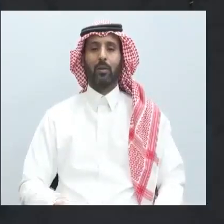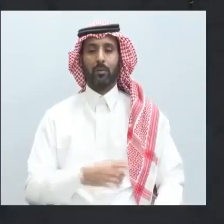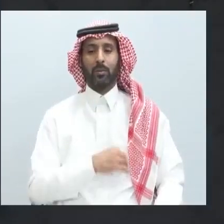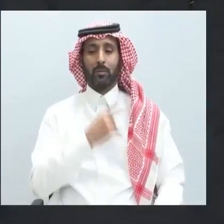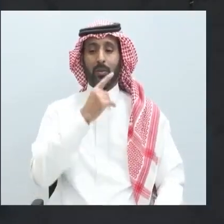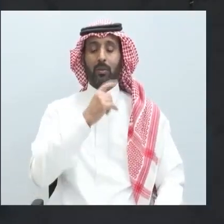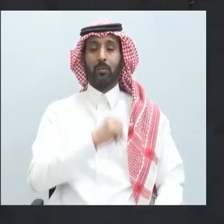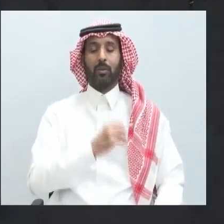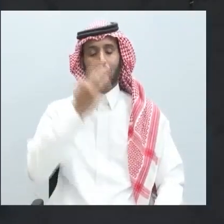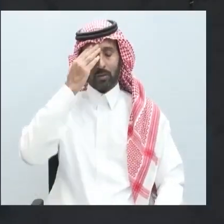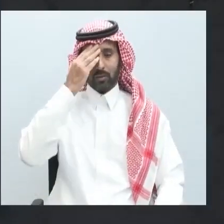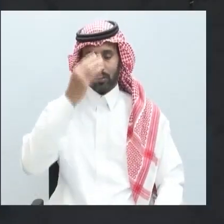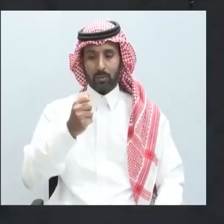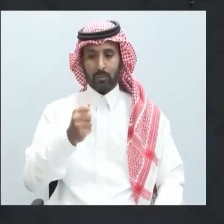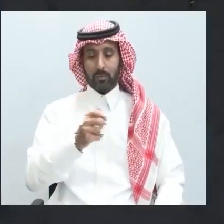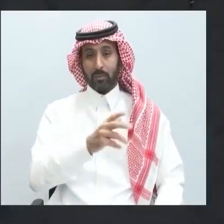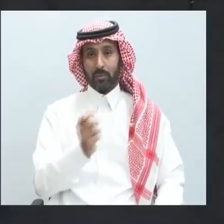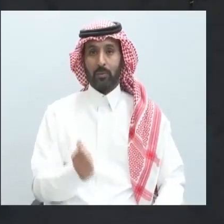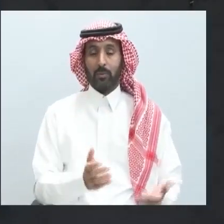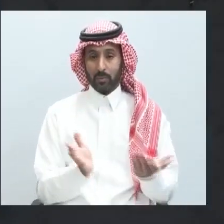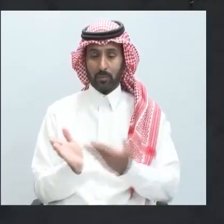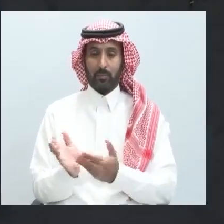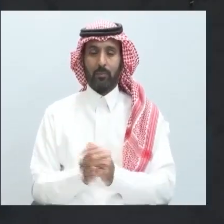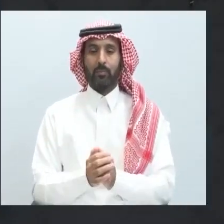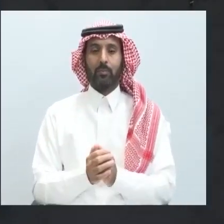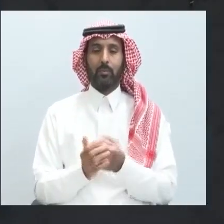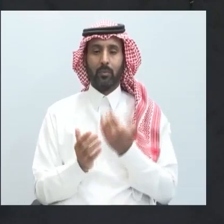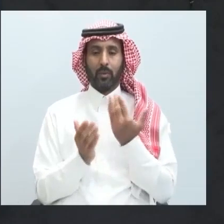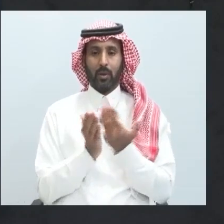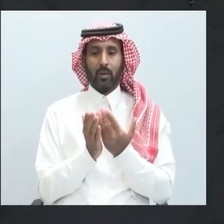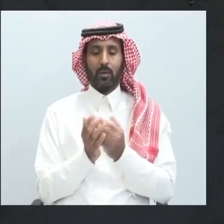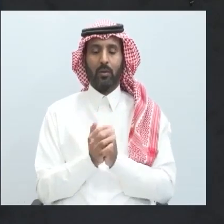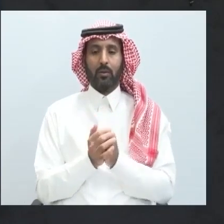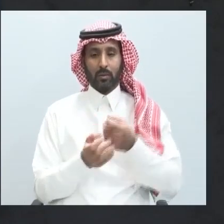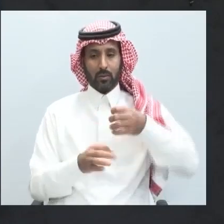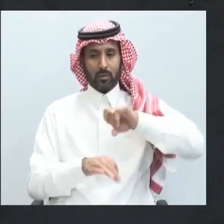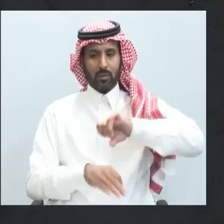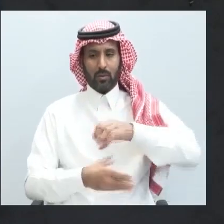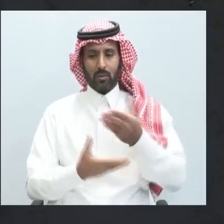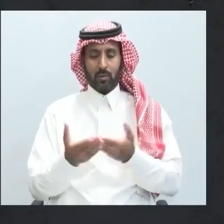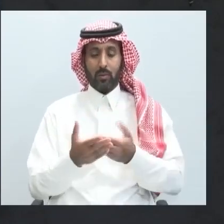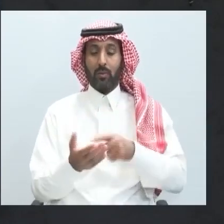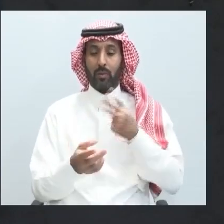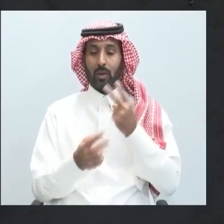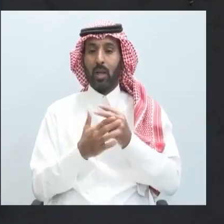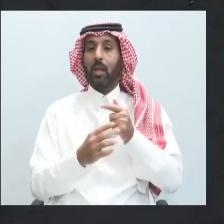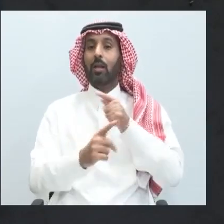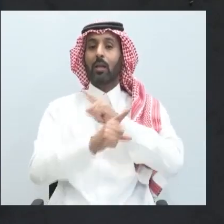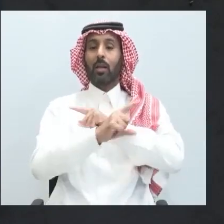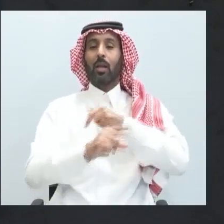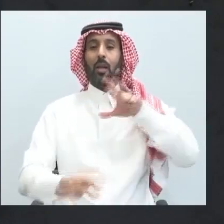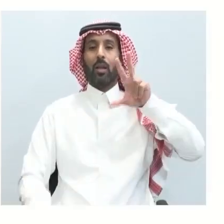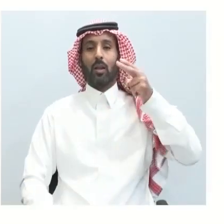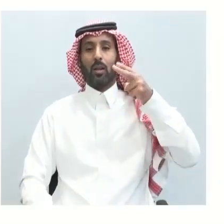بسم الله الرحمن الرحيم السلام عليكم ورحمه الله وبركاته اهلا وسهلا بكم في درس جديد من دروس كيميا 2 ا معكم معلمتكم العنود